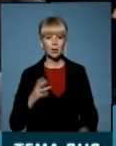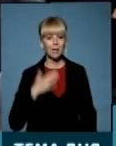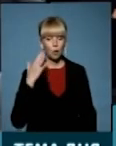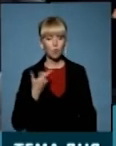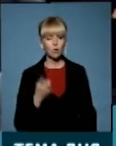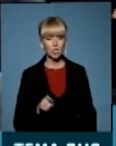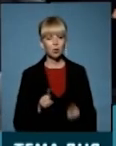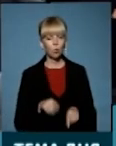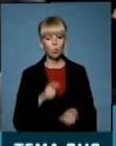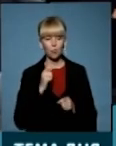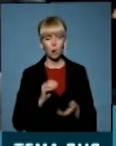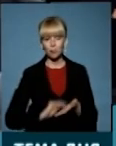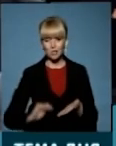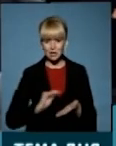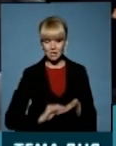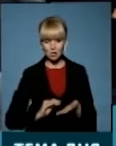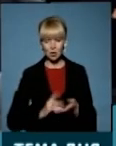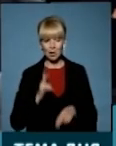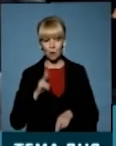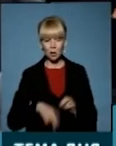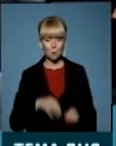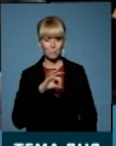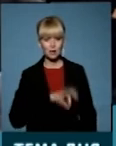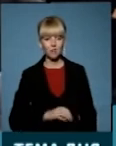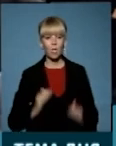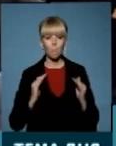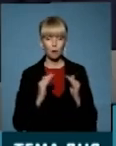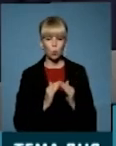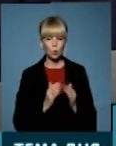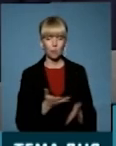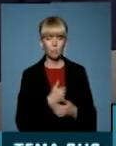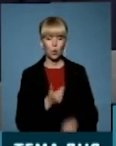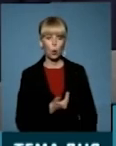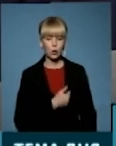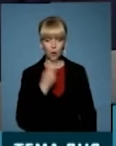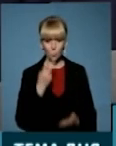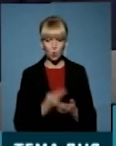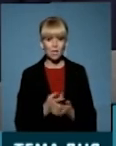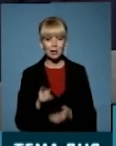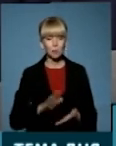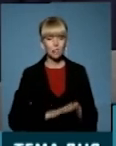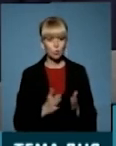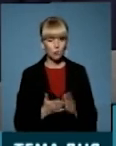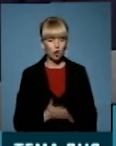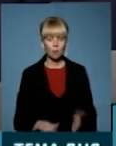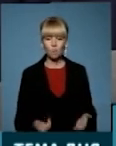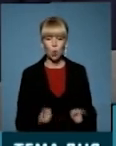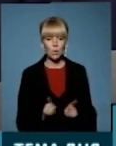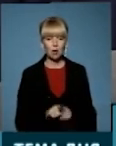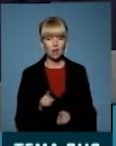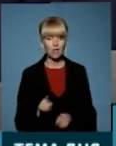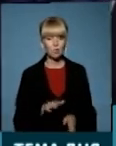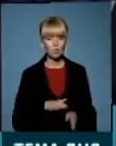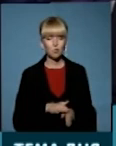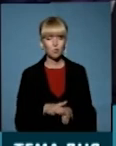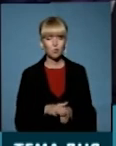де також було вручено приписи на припинення експлуатації будівлі. Ми хотіли показати, яка там ситуація, однак там